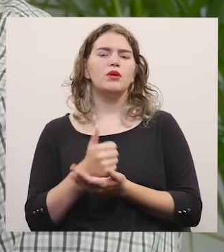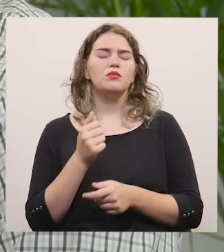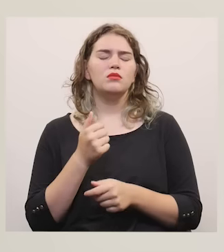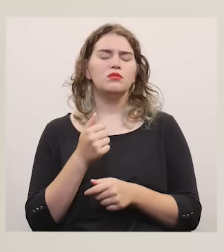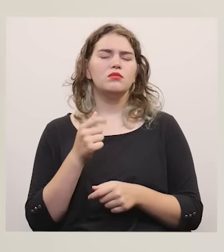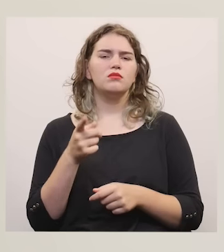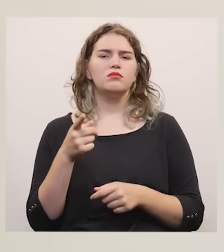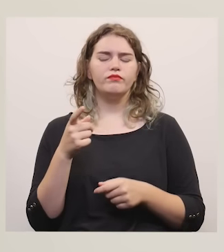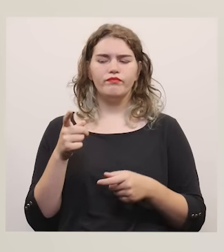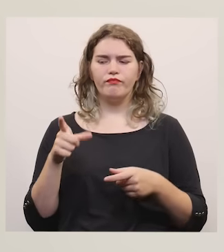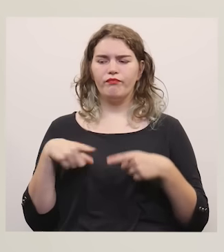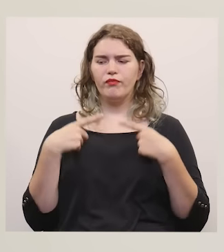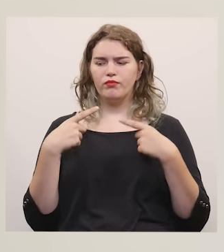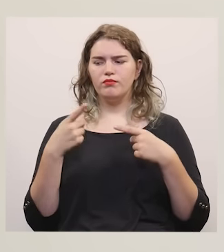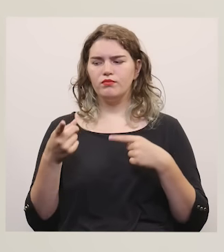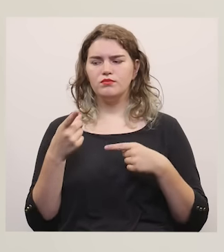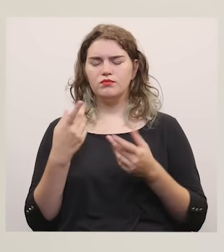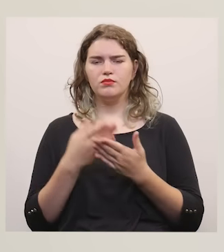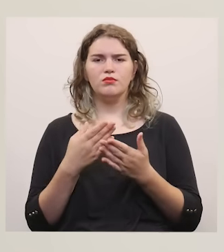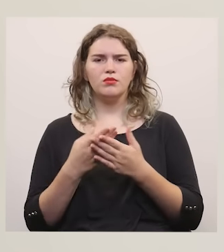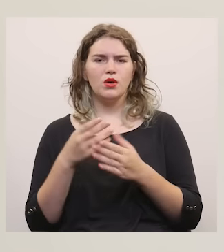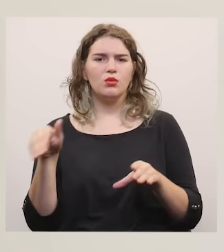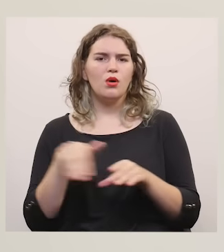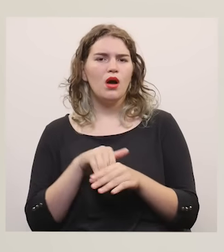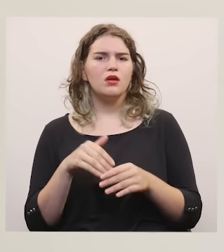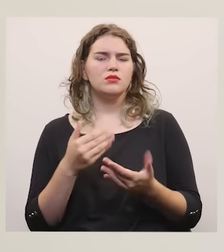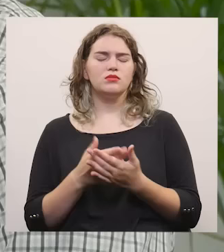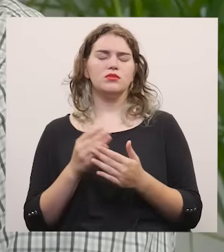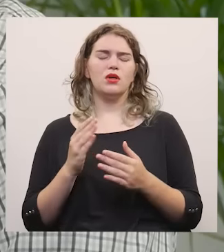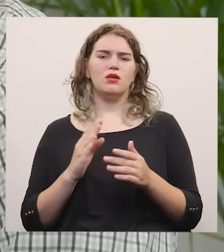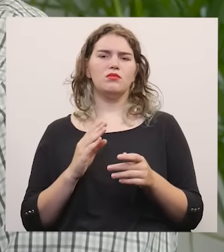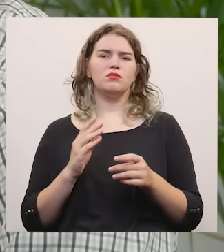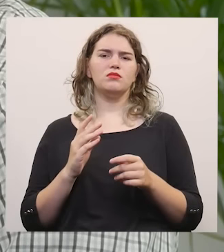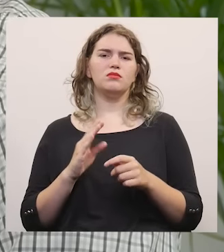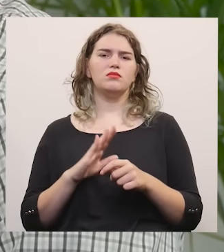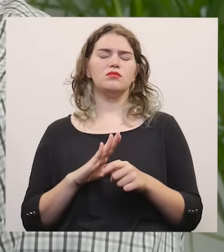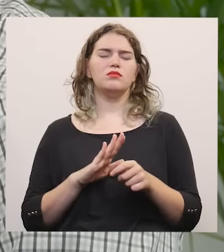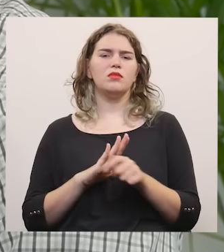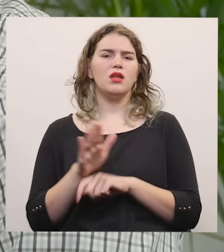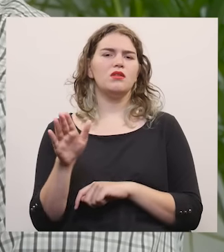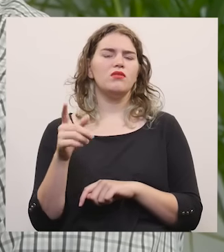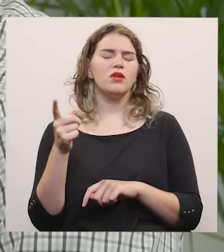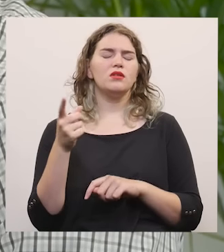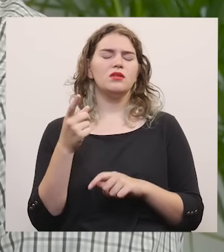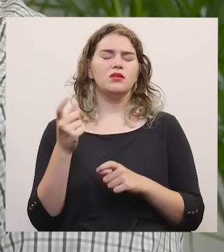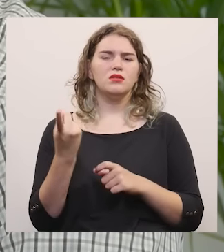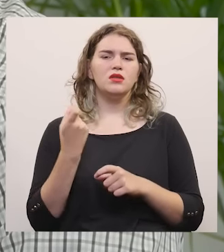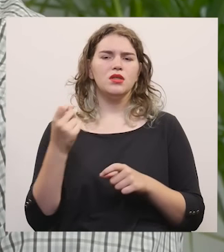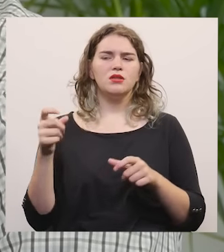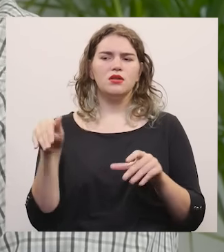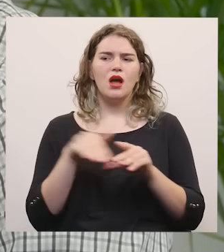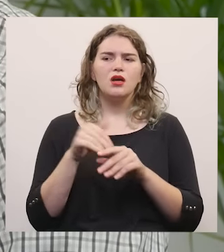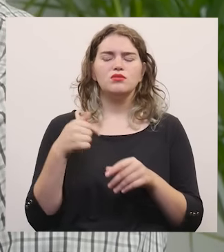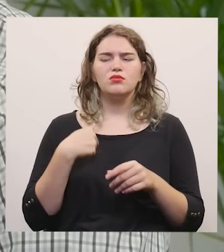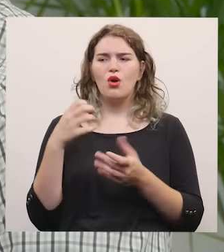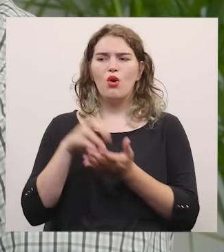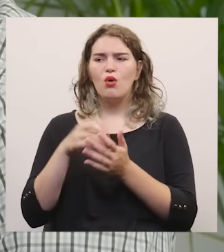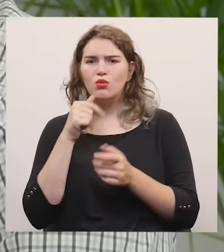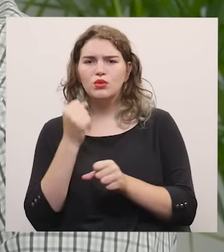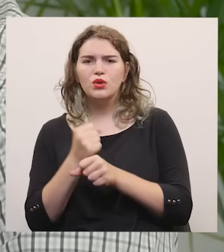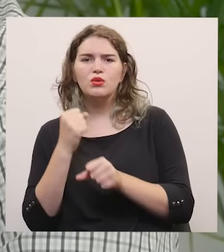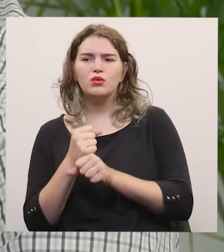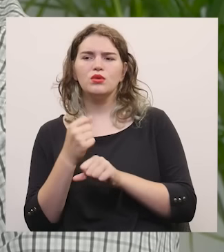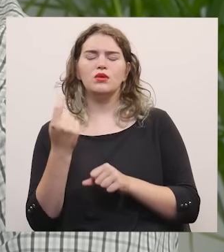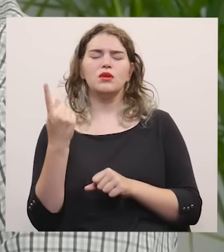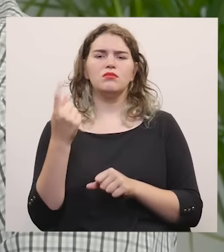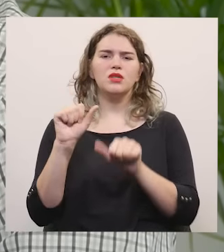loc cariera. Asta am transformat un Dumnezeu, pot să zic, din carieră. Și din multe